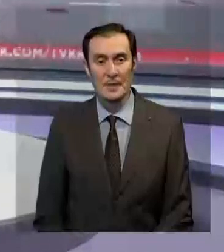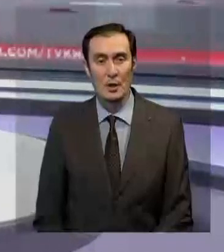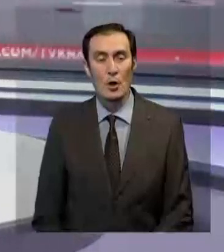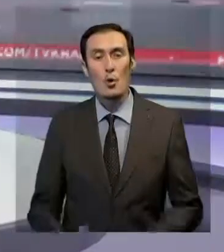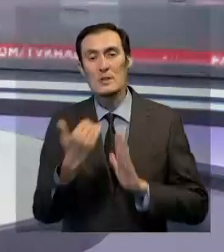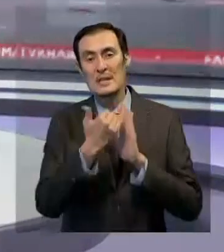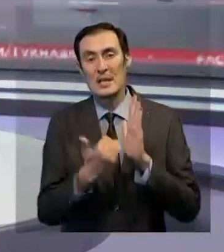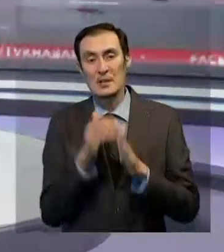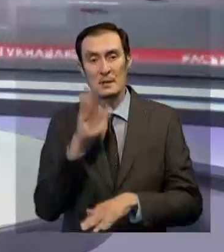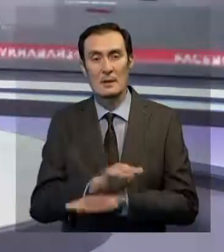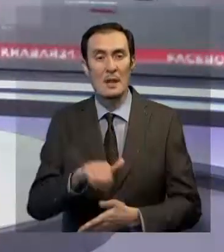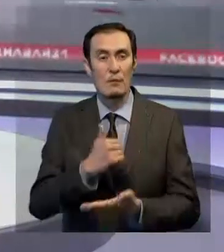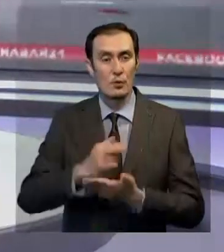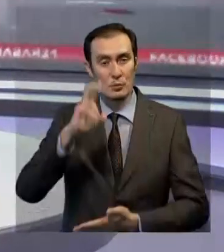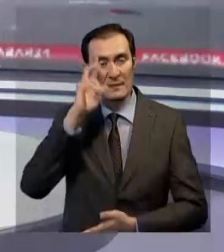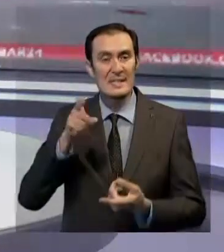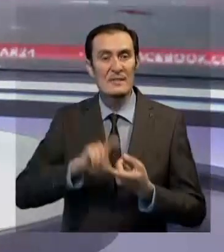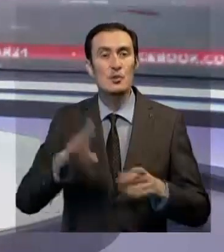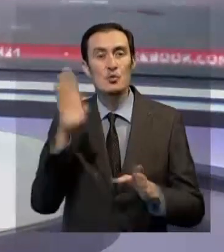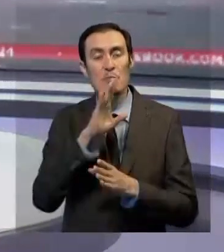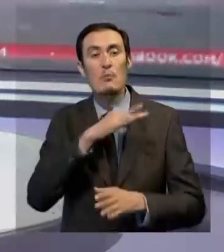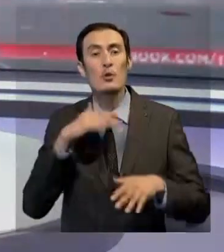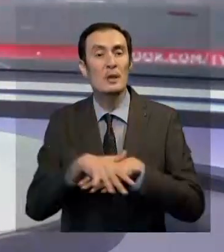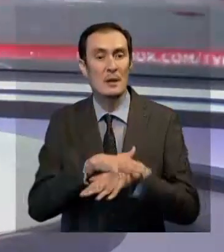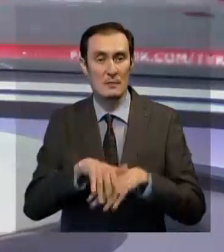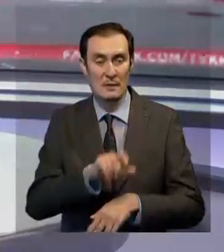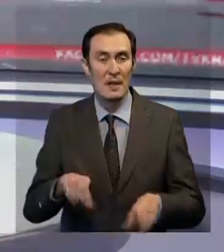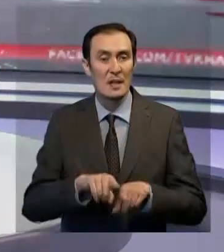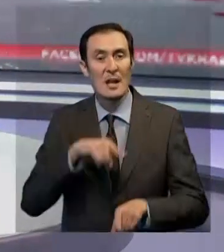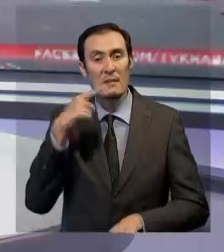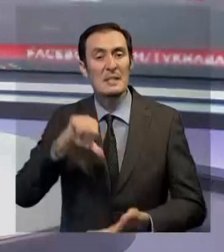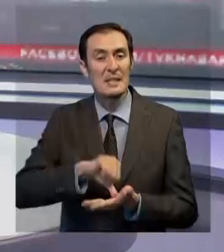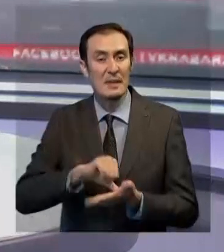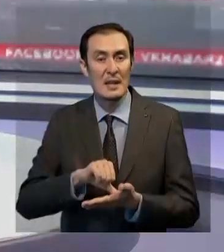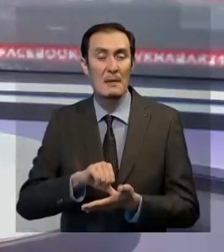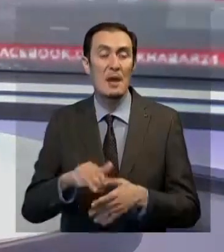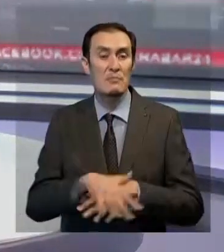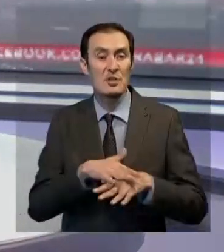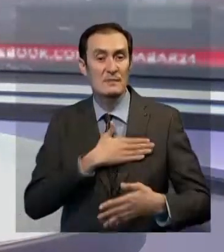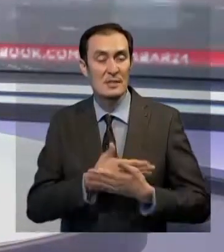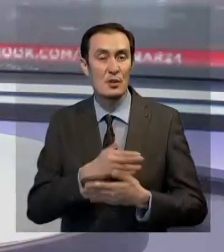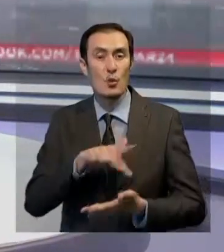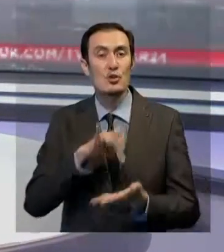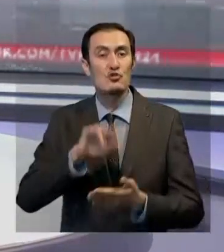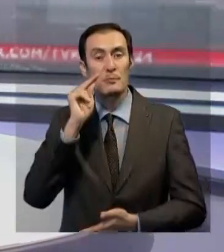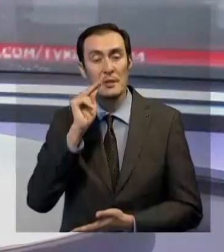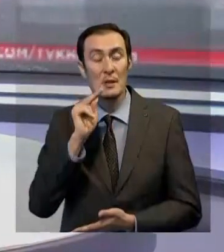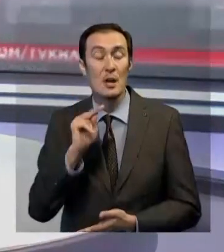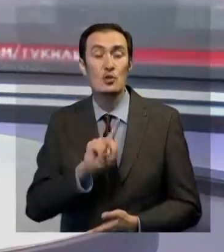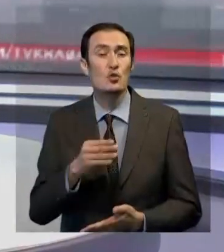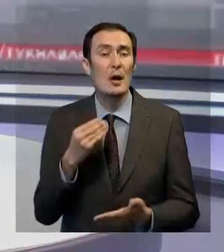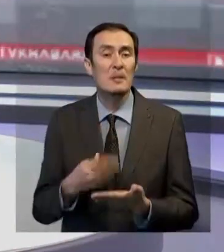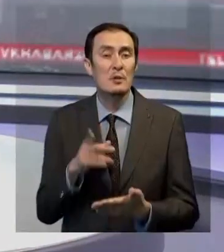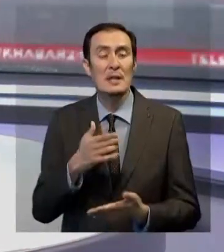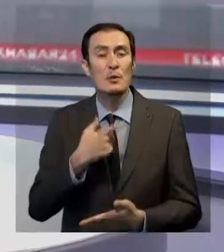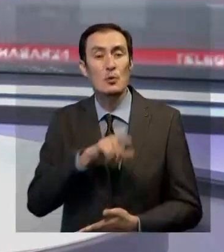От задач, поставленных сегодня главой государства, зависит судьба многих казахстанцев. Так считают представители общественности Шымкента. Что важного отметили